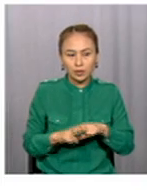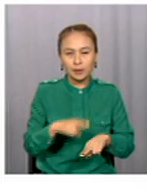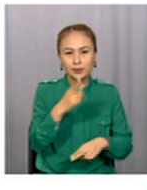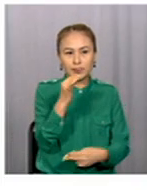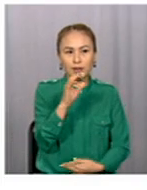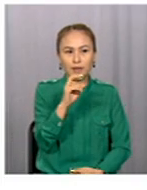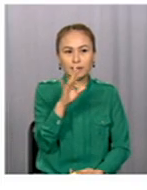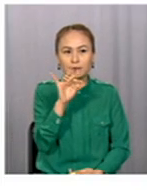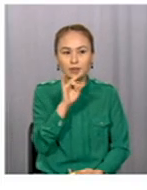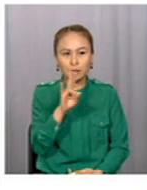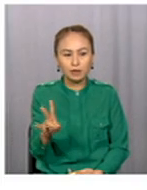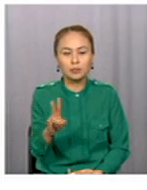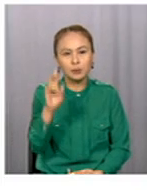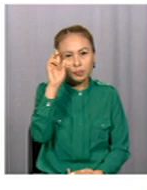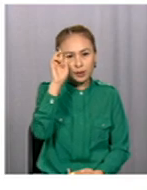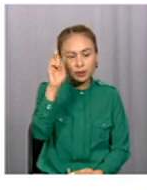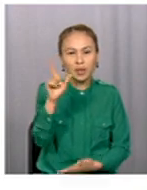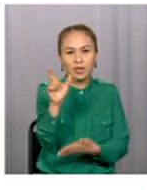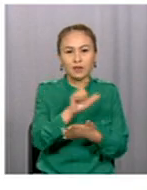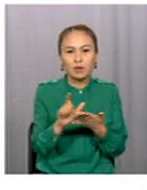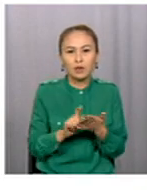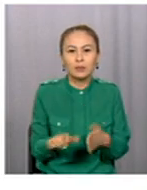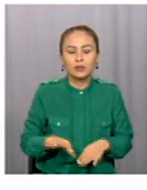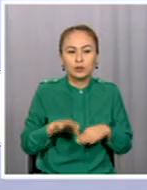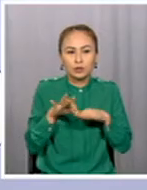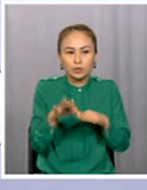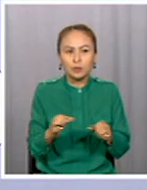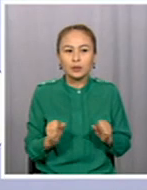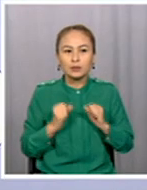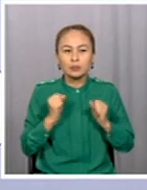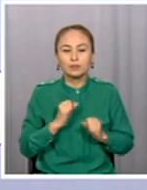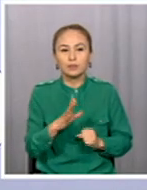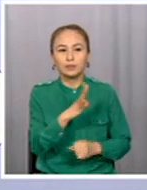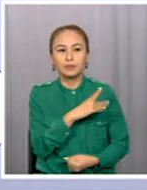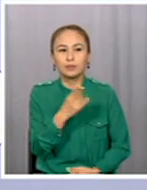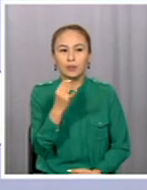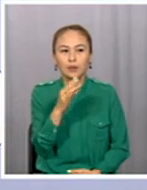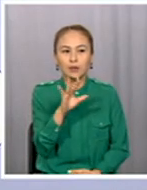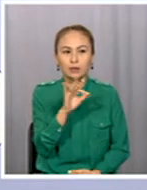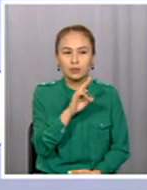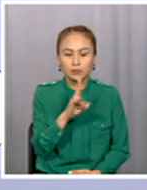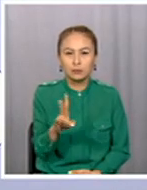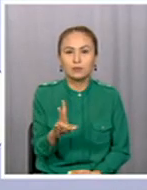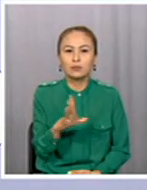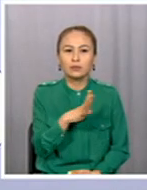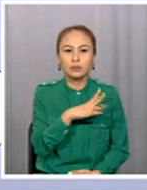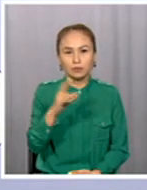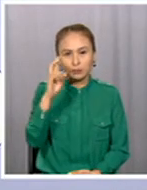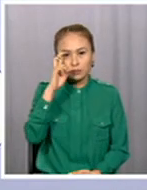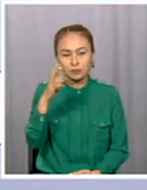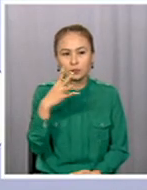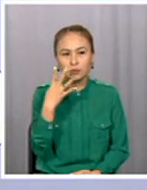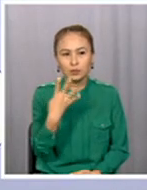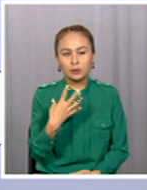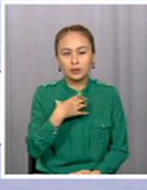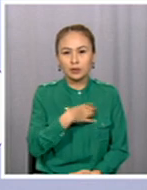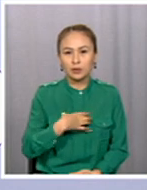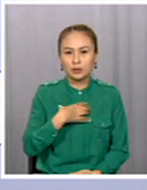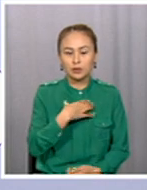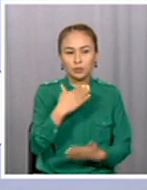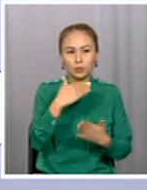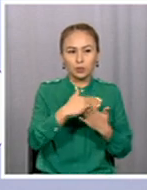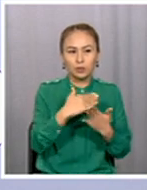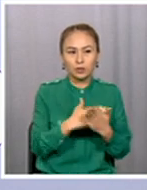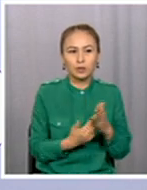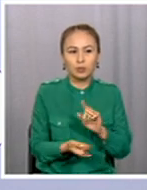Диоклетиан мемлекетте реформалар жүргізуге тырысты. Диоклетиан мемлекетті 4 негізгі бөлікке